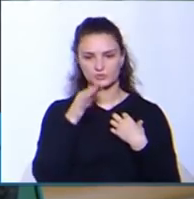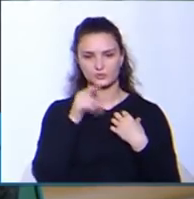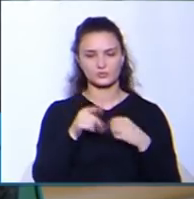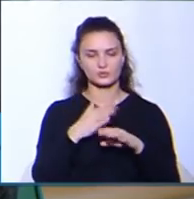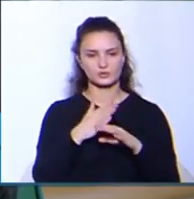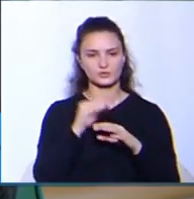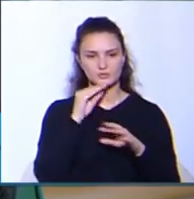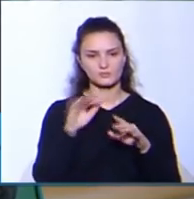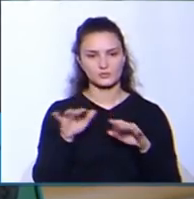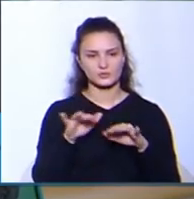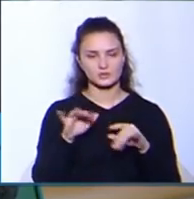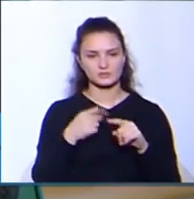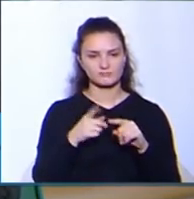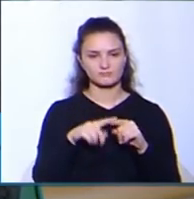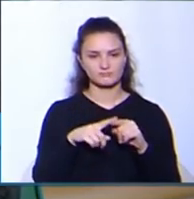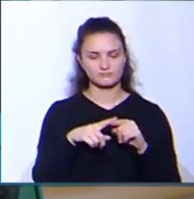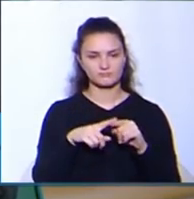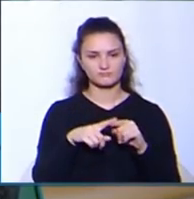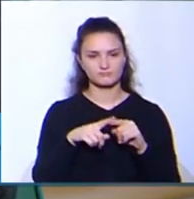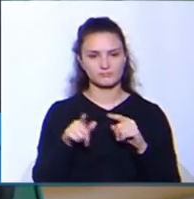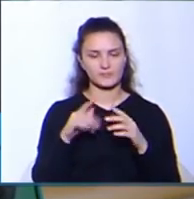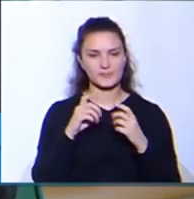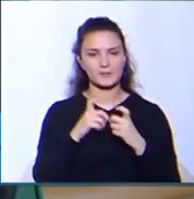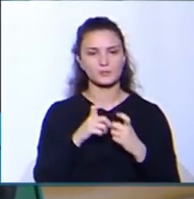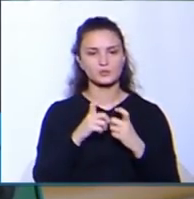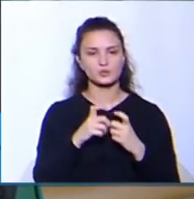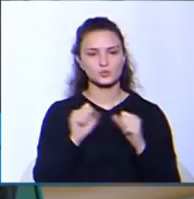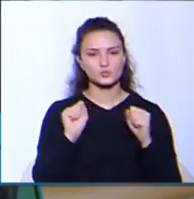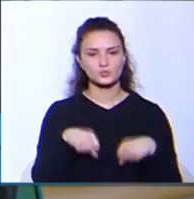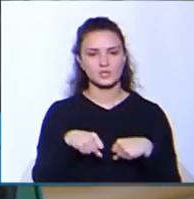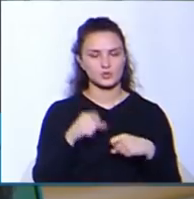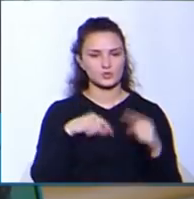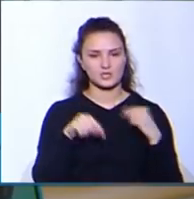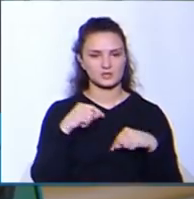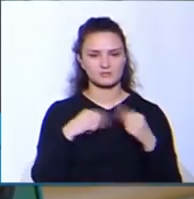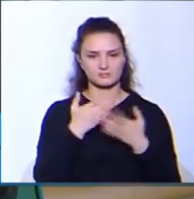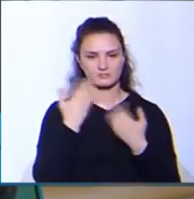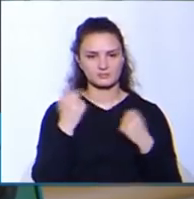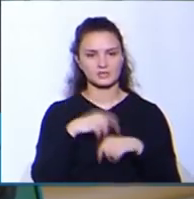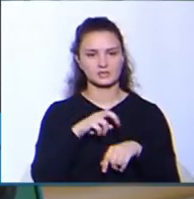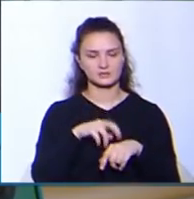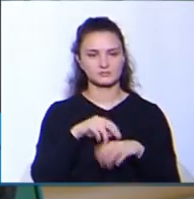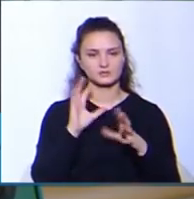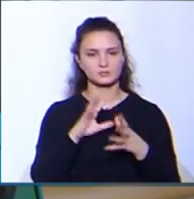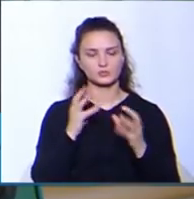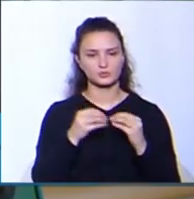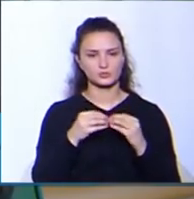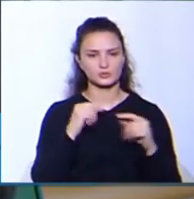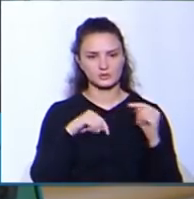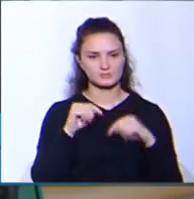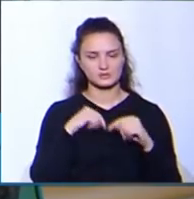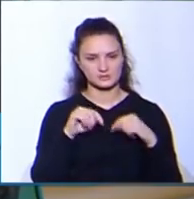როდესაც პროცესი შეუქცევადია და ბრძოლის უნარი არათუ ორგანიზმს გააჩნია, არამედ ექიმს და საბოლოოდ ორგანიზმი